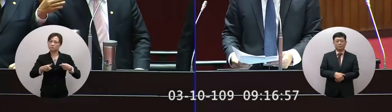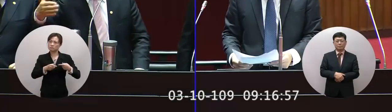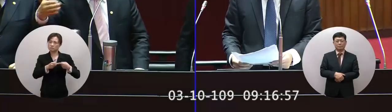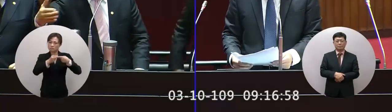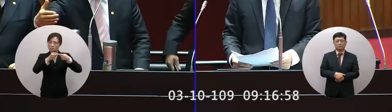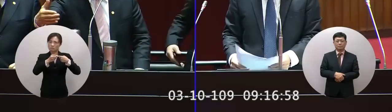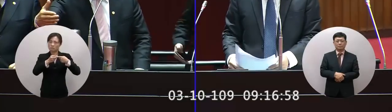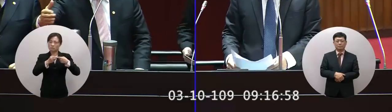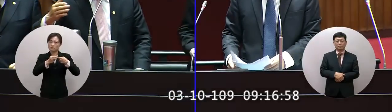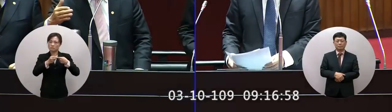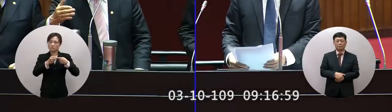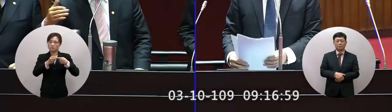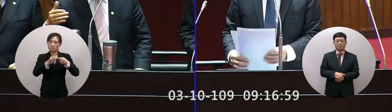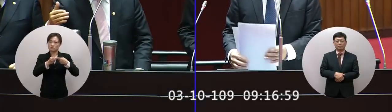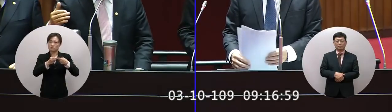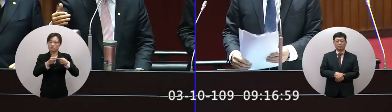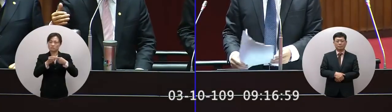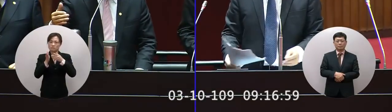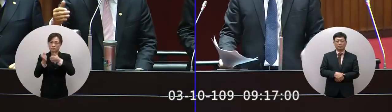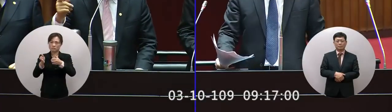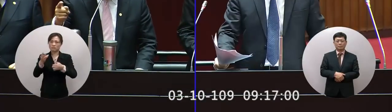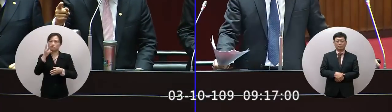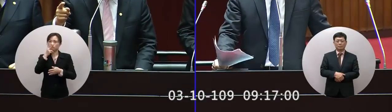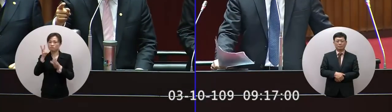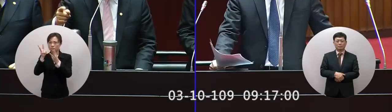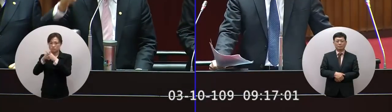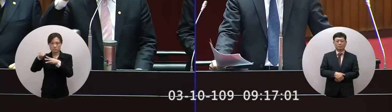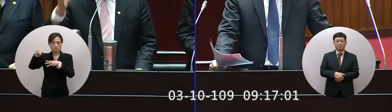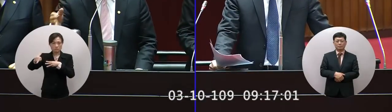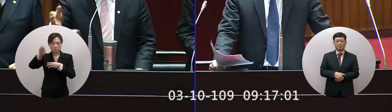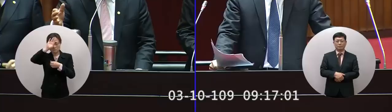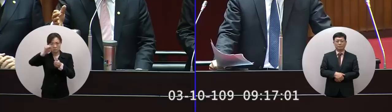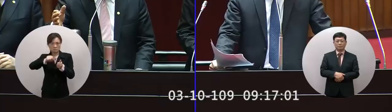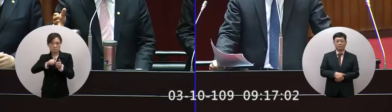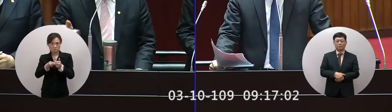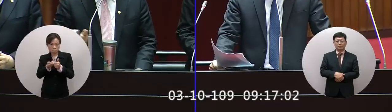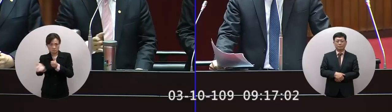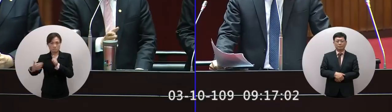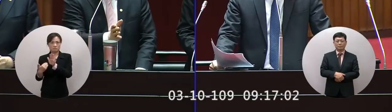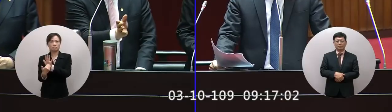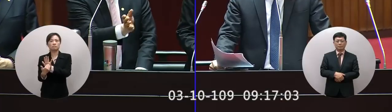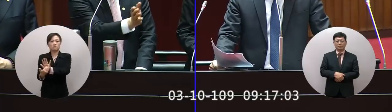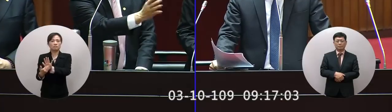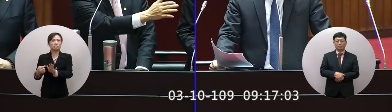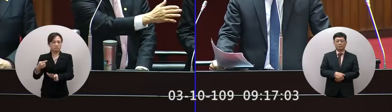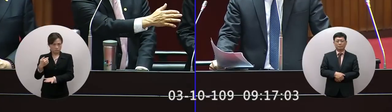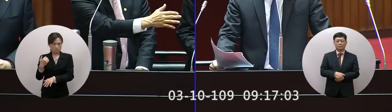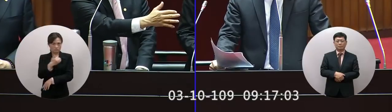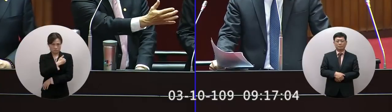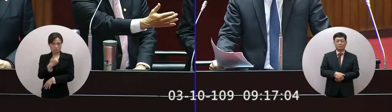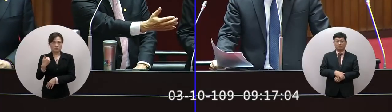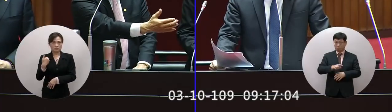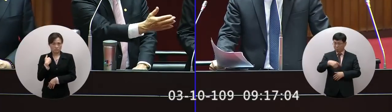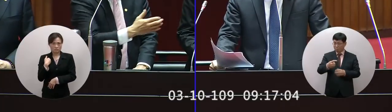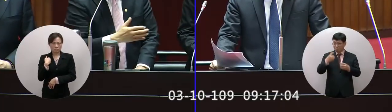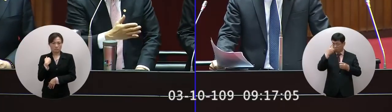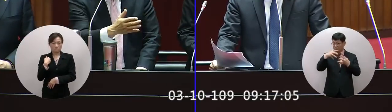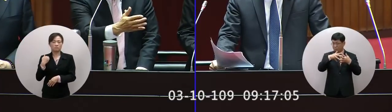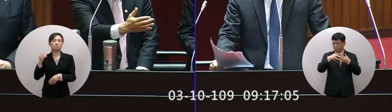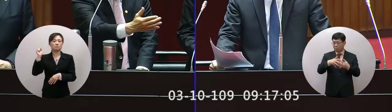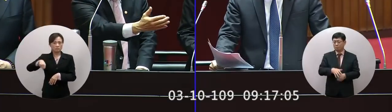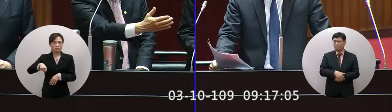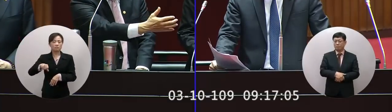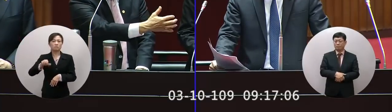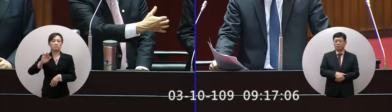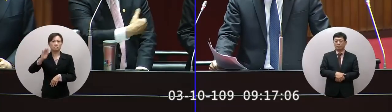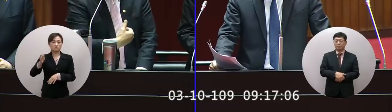我们对亚洲的这个我们挺过去还好，这是断考。 可是现在已经到欧洲， 接下来欧美的， 而